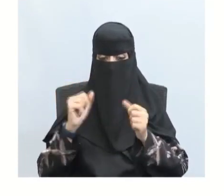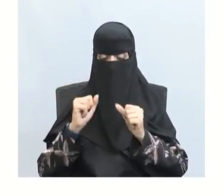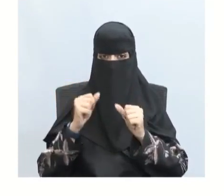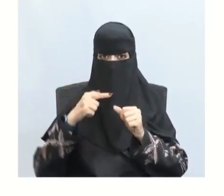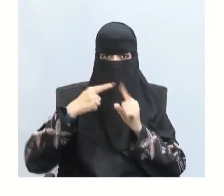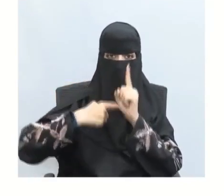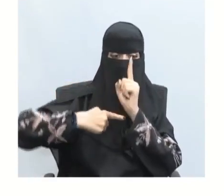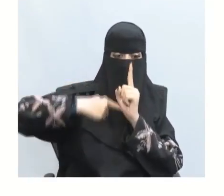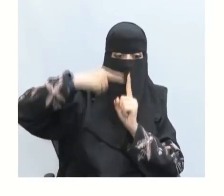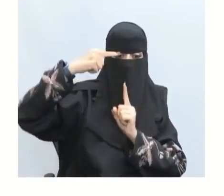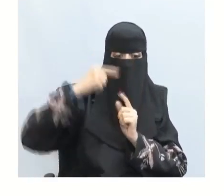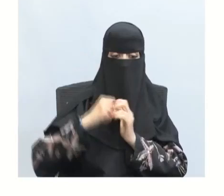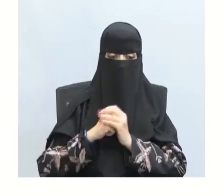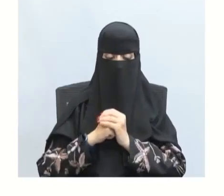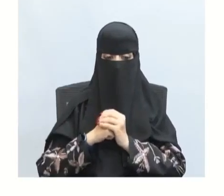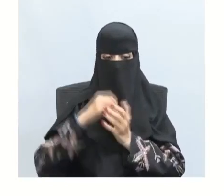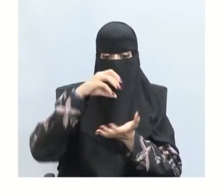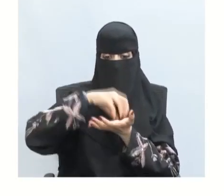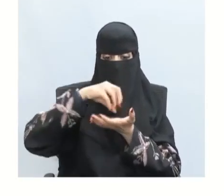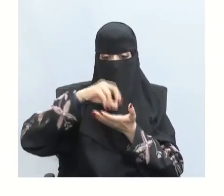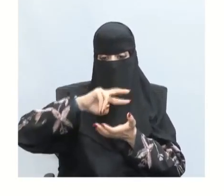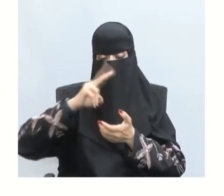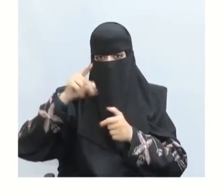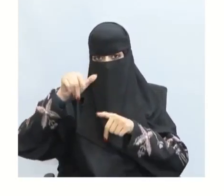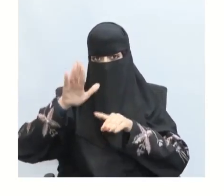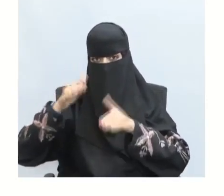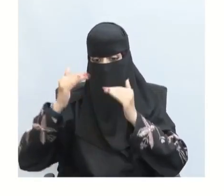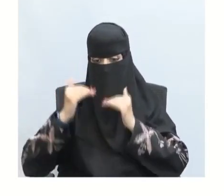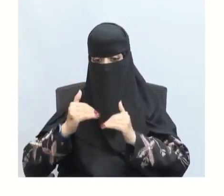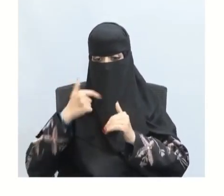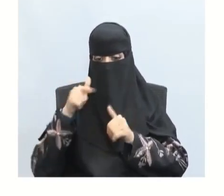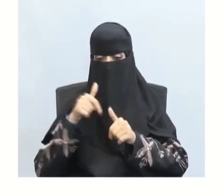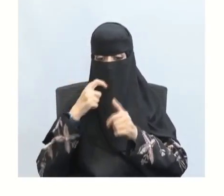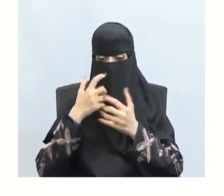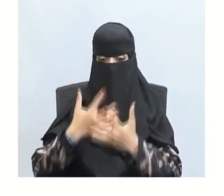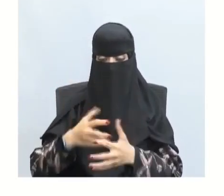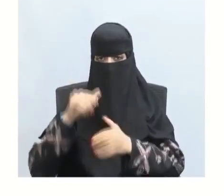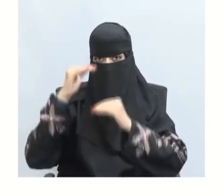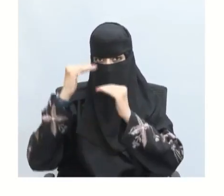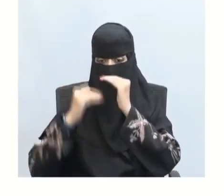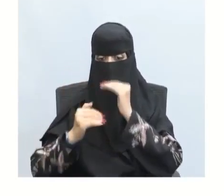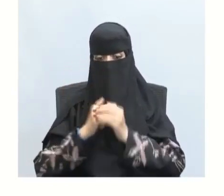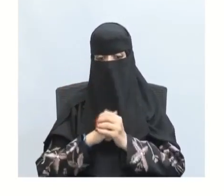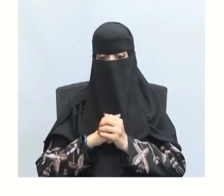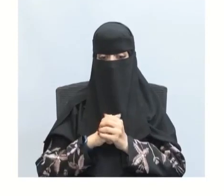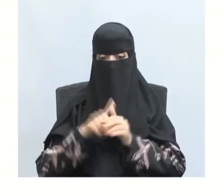مناطق كثافتها عاليه ومناطق اخرى ذات كثافه